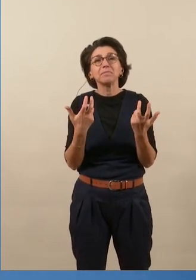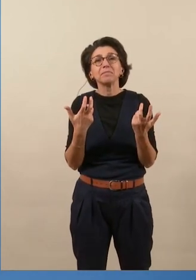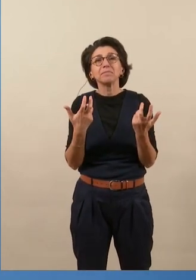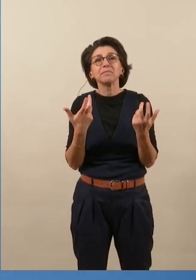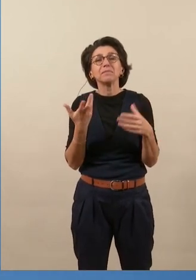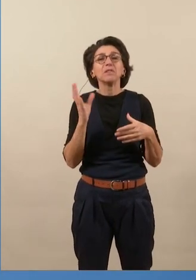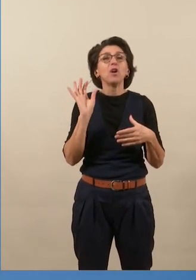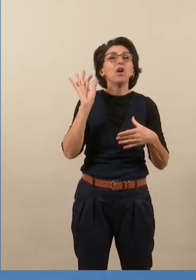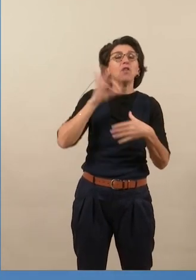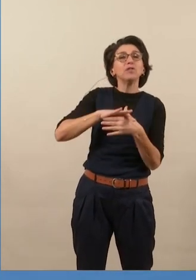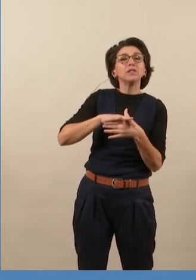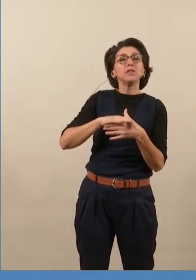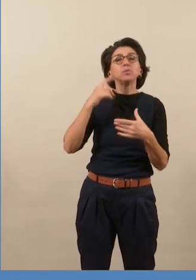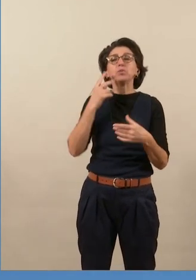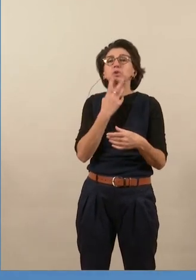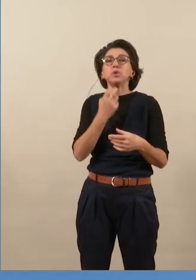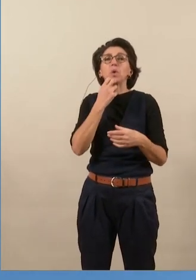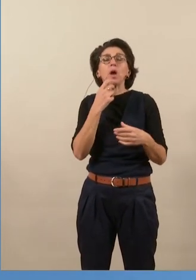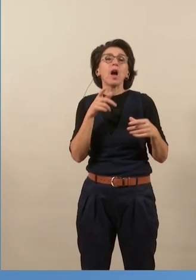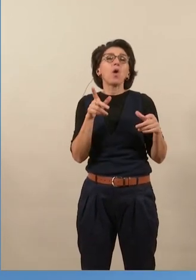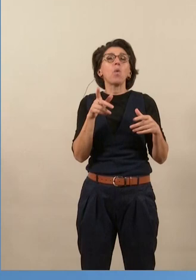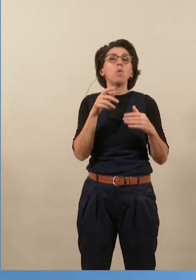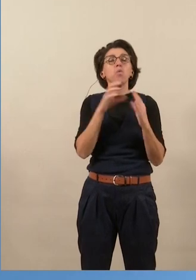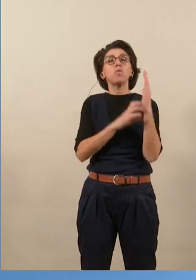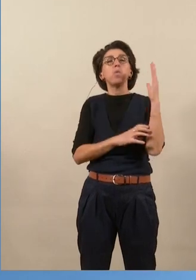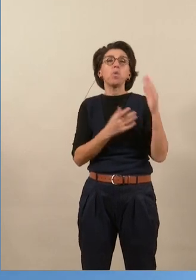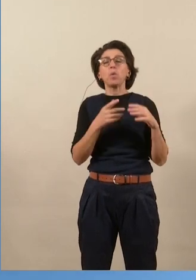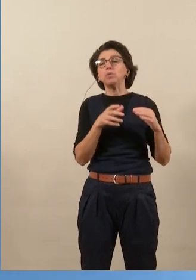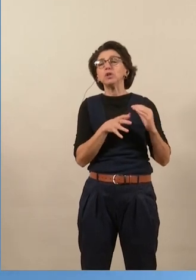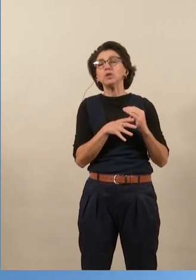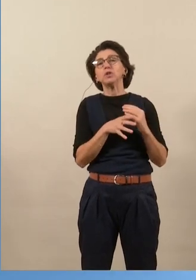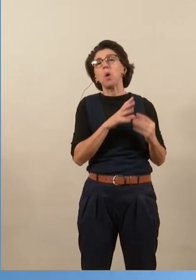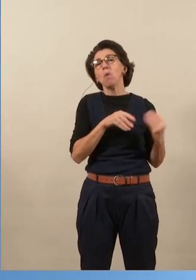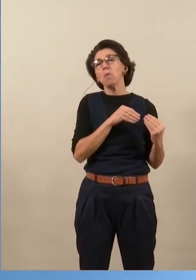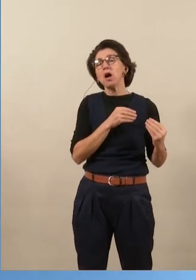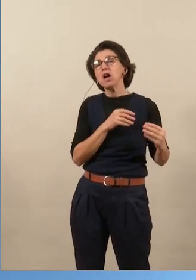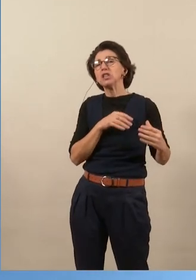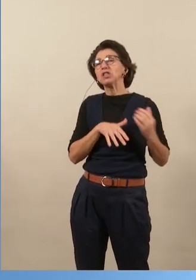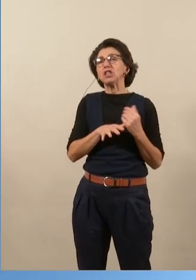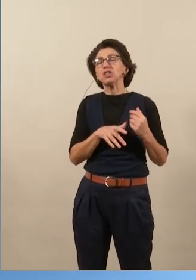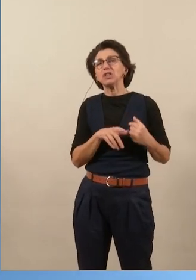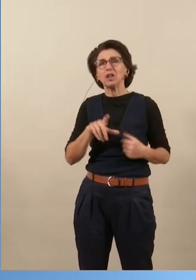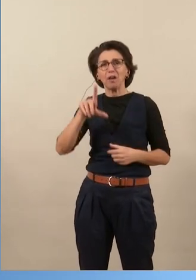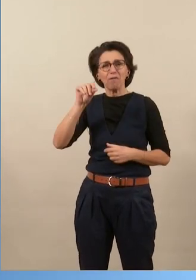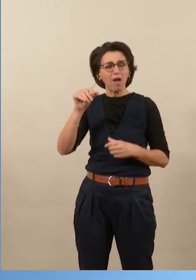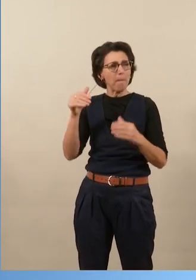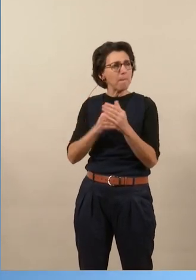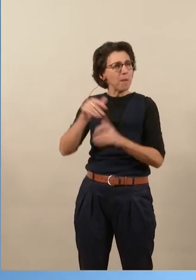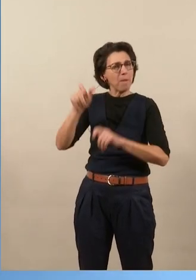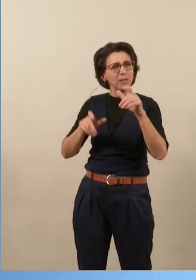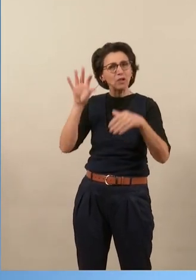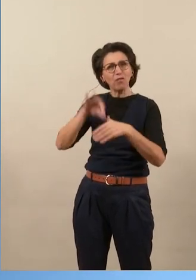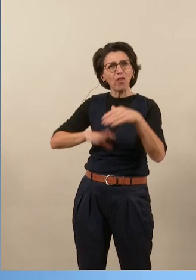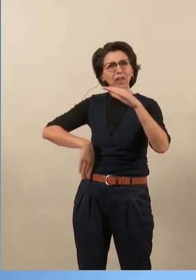votation citoyenne il savait que vous trichiez en la mettant en place en mettant le verrou des 20000 votants qui empêché les